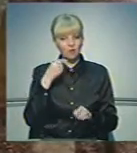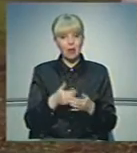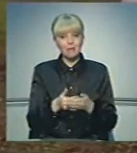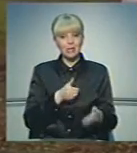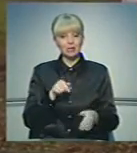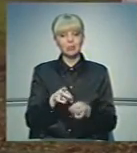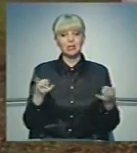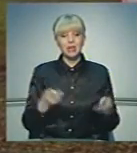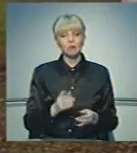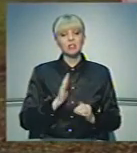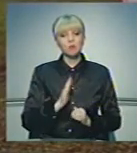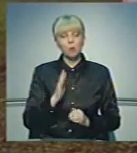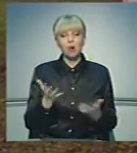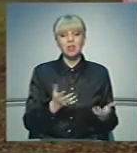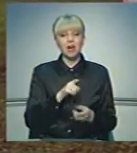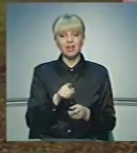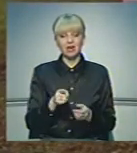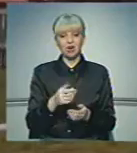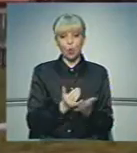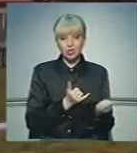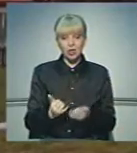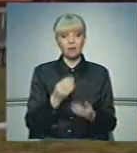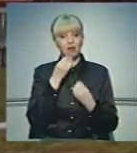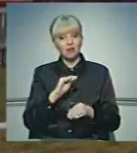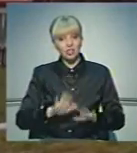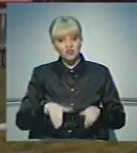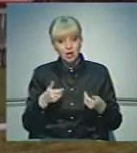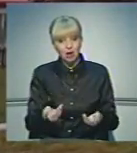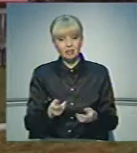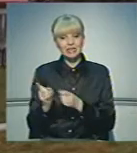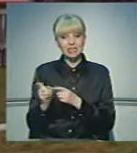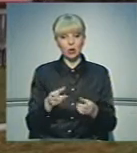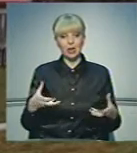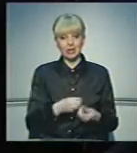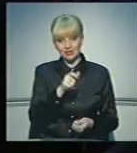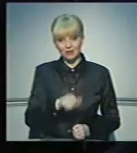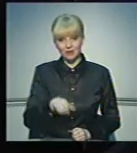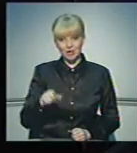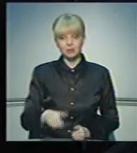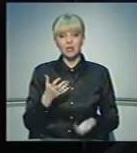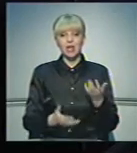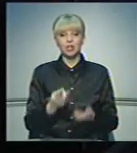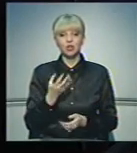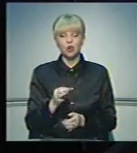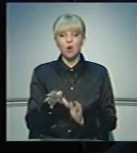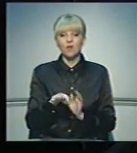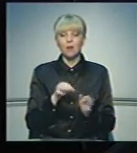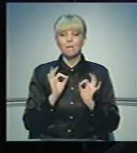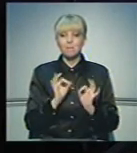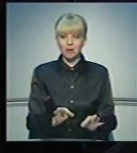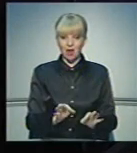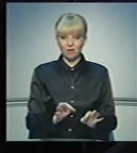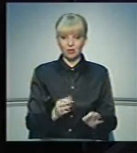тим необхідно спрогнозувати, як їх утримати. Найкращий варіант – залучити інвесторів. Якщо вибрати правильний